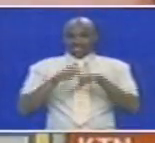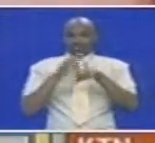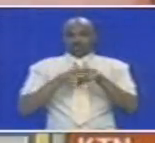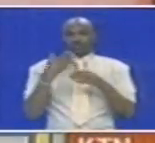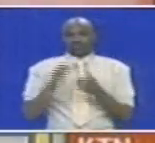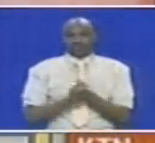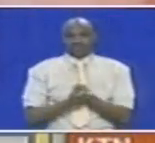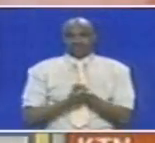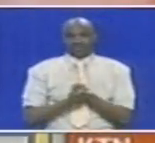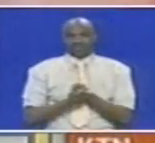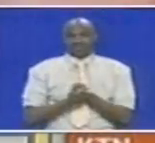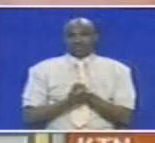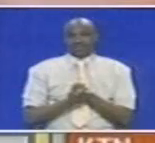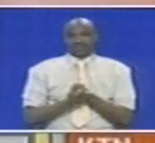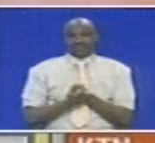Kiswahili.